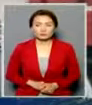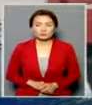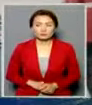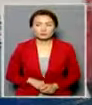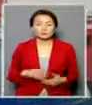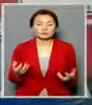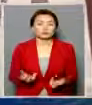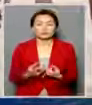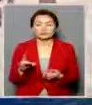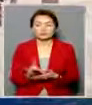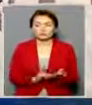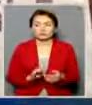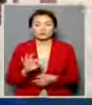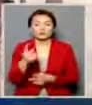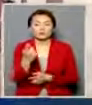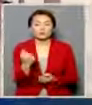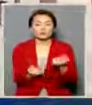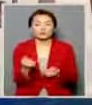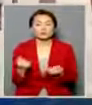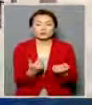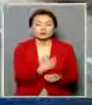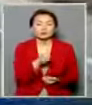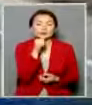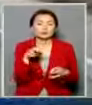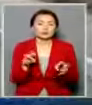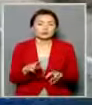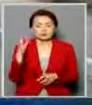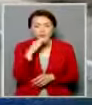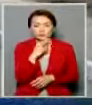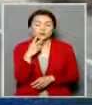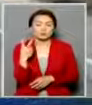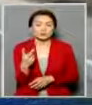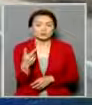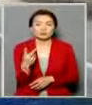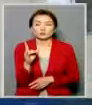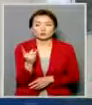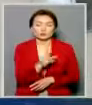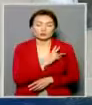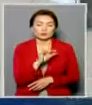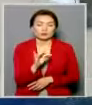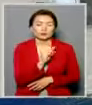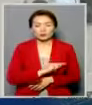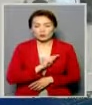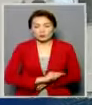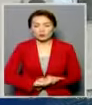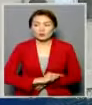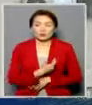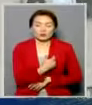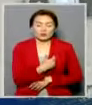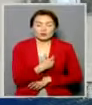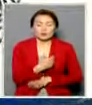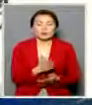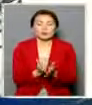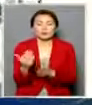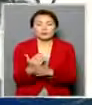Увидеть спасателей, прокатиться на пожарной машине – мечта Альтаира. Родители, которые заметили у своего ребенка интерес к работе пожарных, обратились